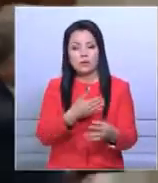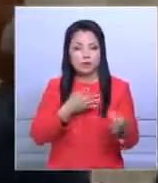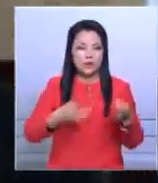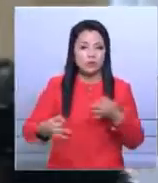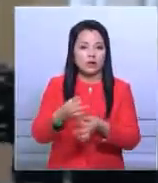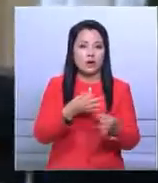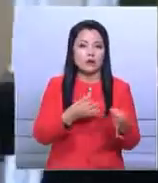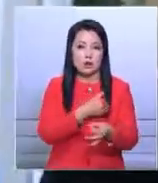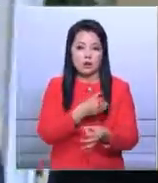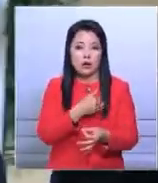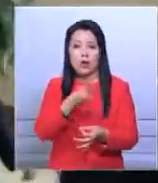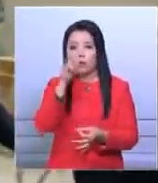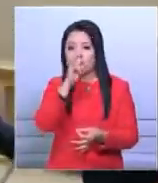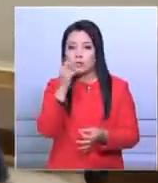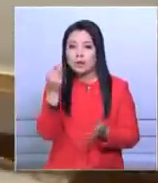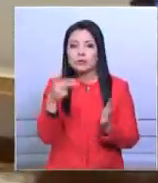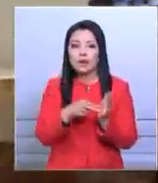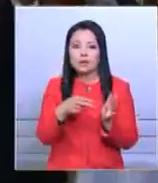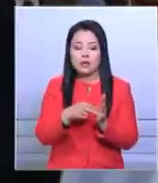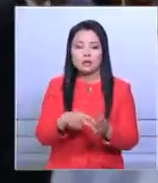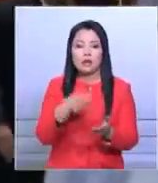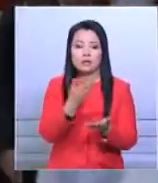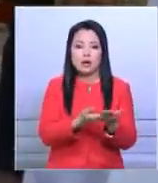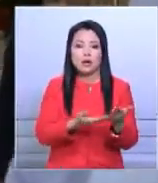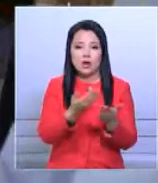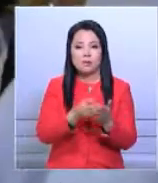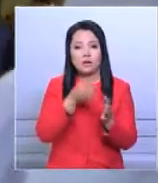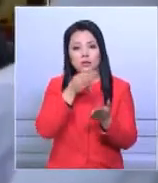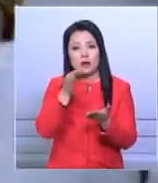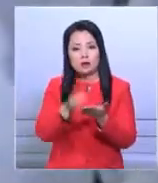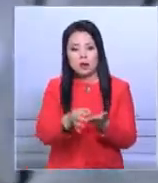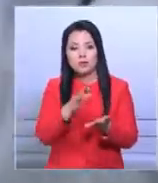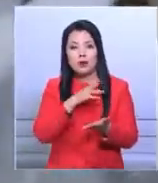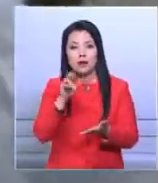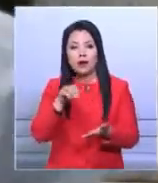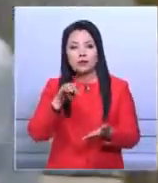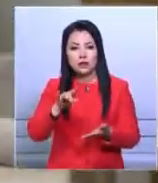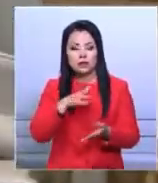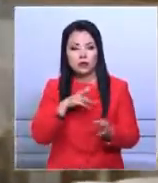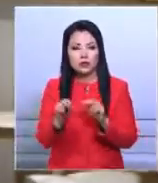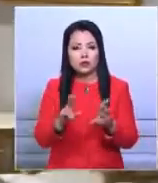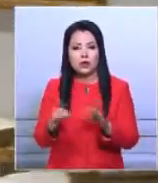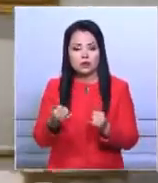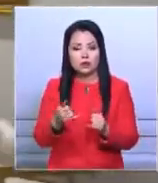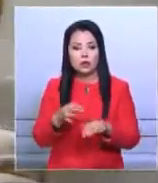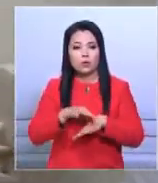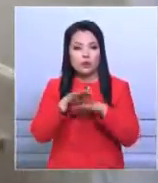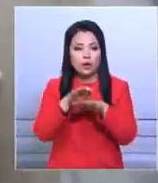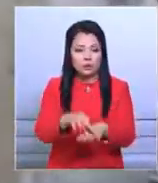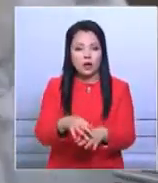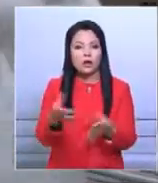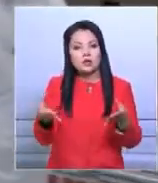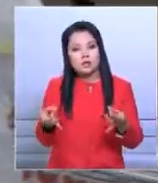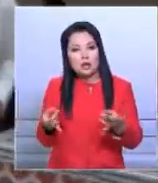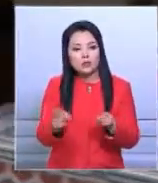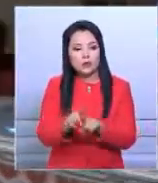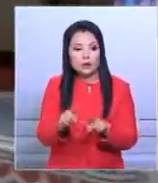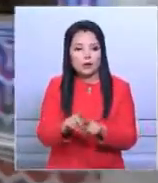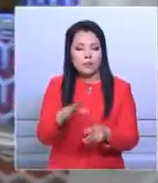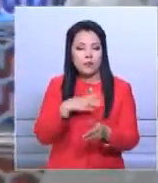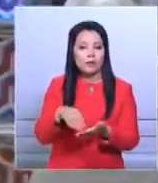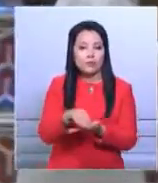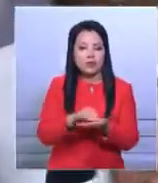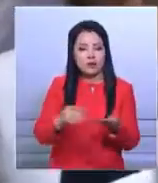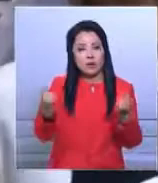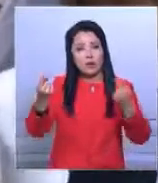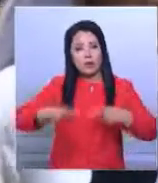талқыламақ. Дегенмен мұнай нарығы сарапшыларының пікірінше, Катардағы келіссөздердің сәтсіз өткендігі, шикізат бағасының кезекті рет